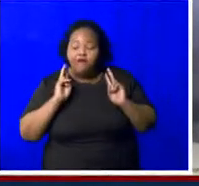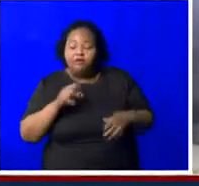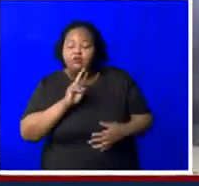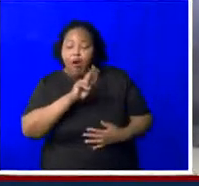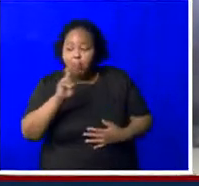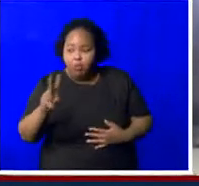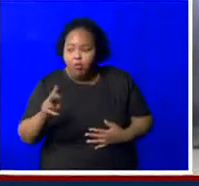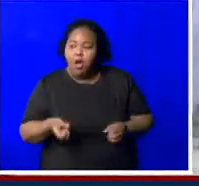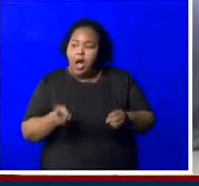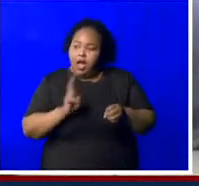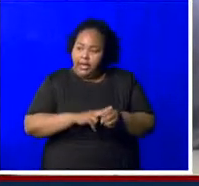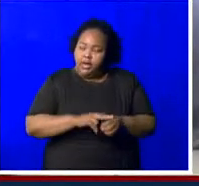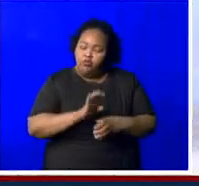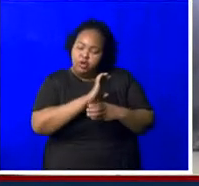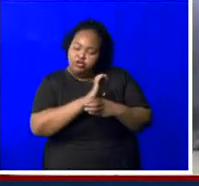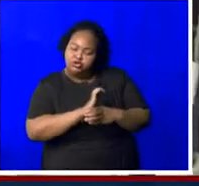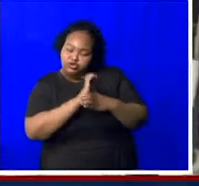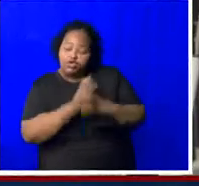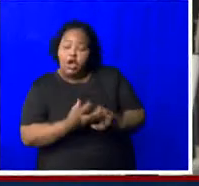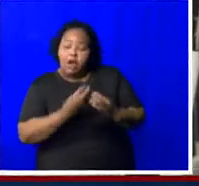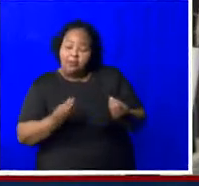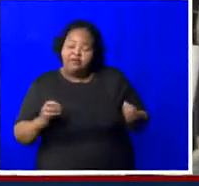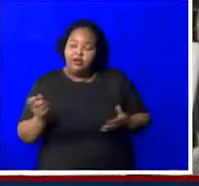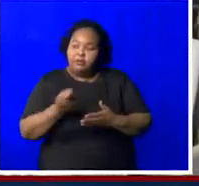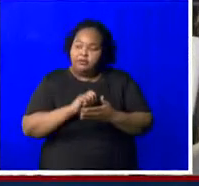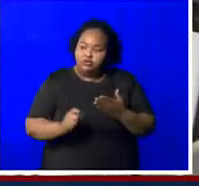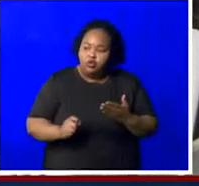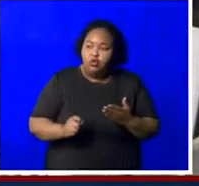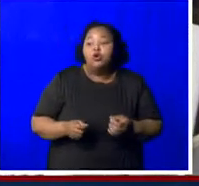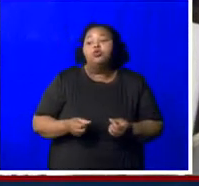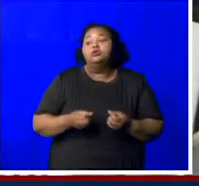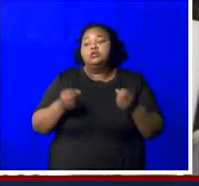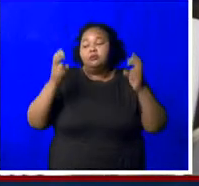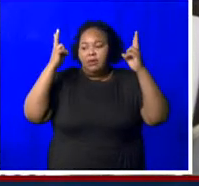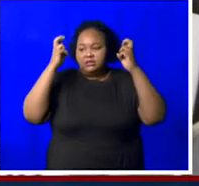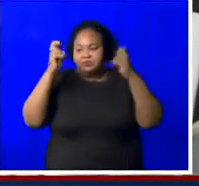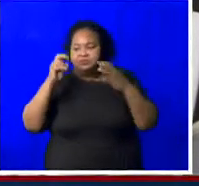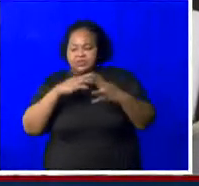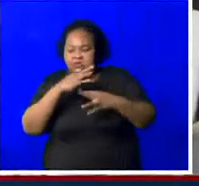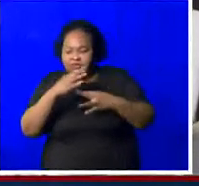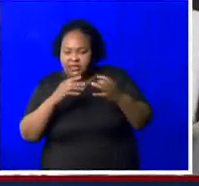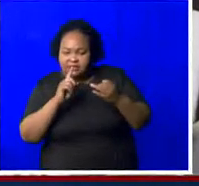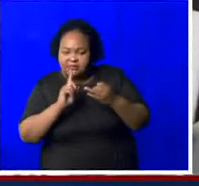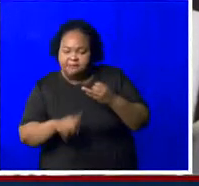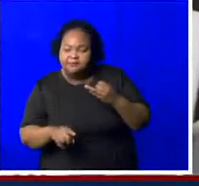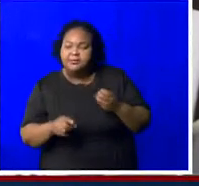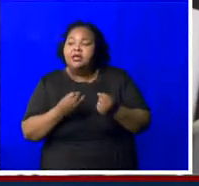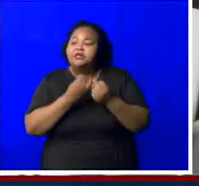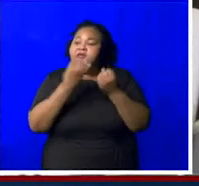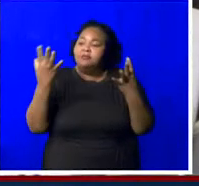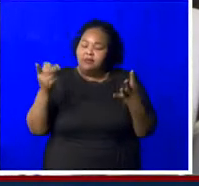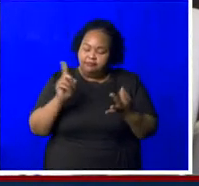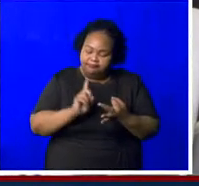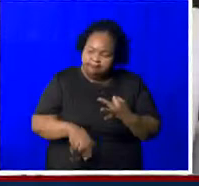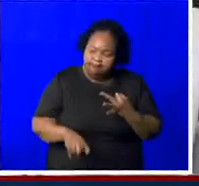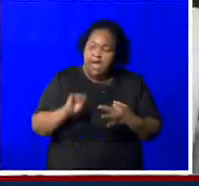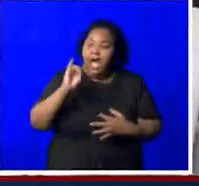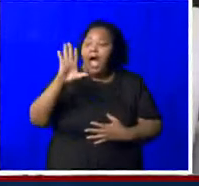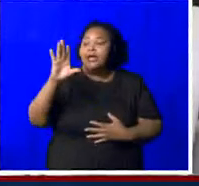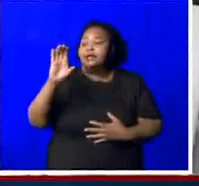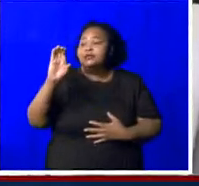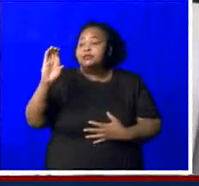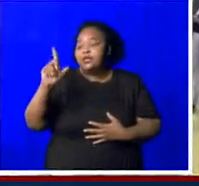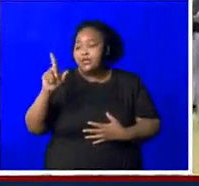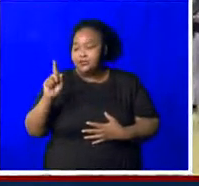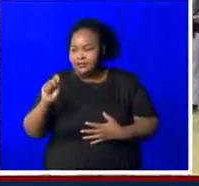tabo ikakhulu leso setibalo sesayensi kanye nato tebuciko njengoba ngitona tawugcinisekisa likusasa labo